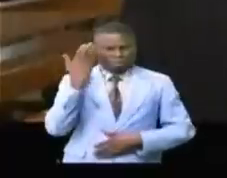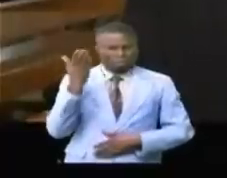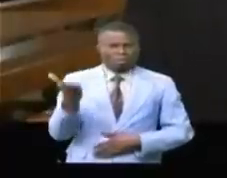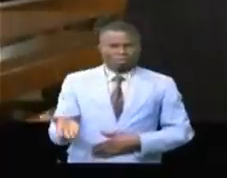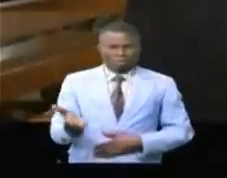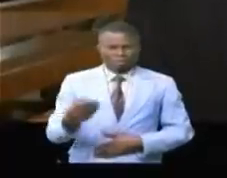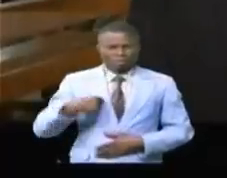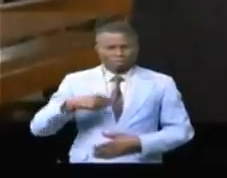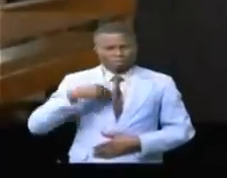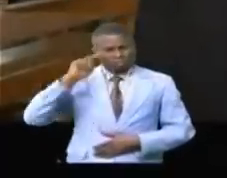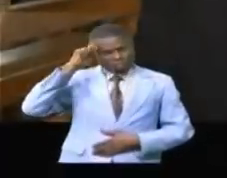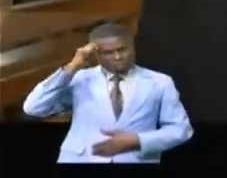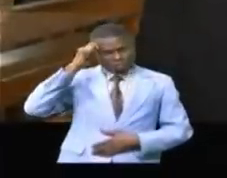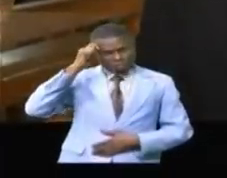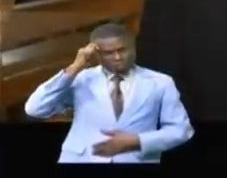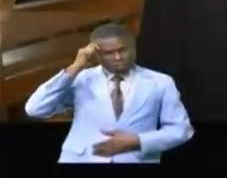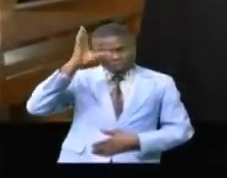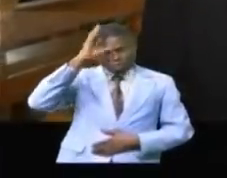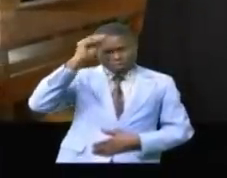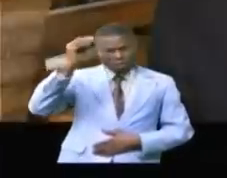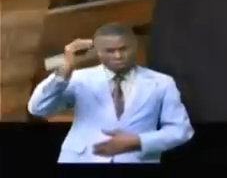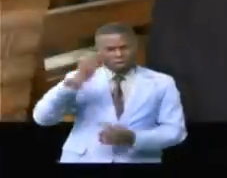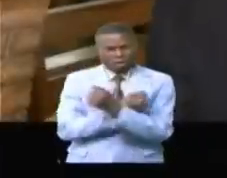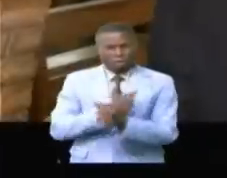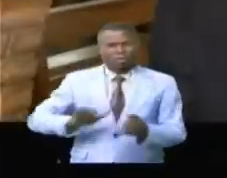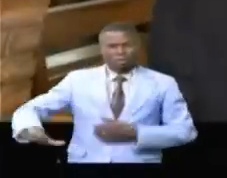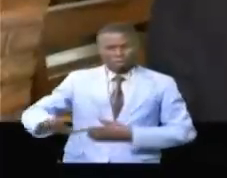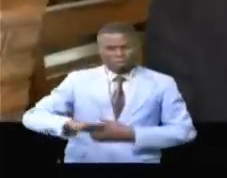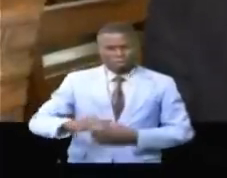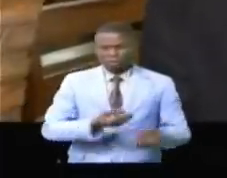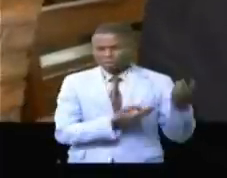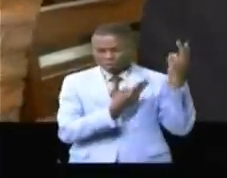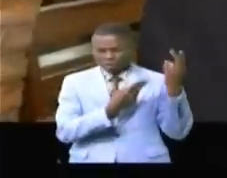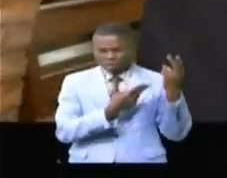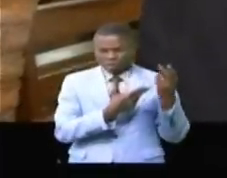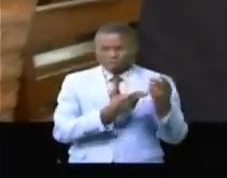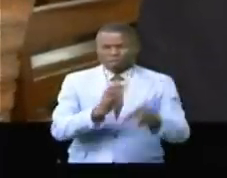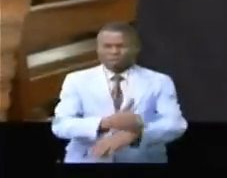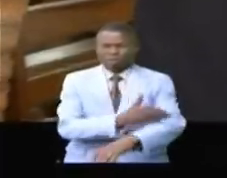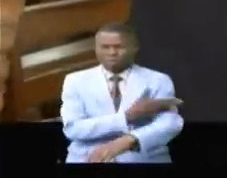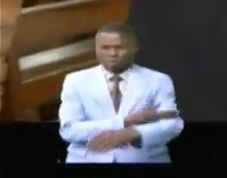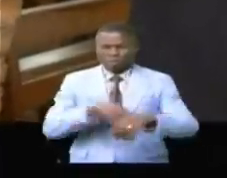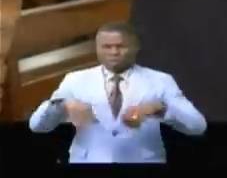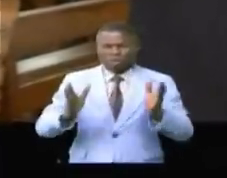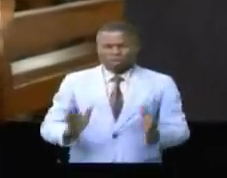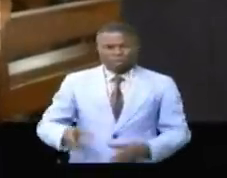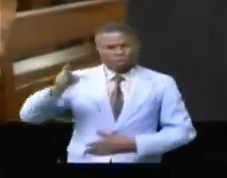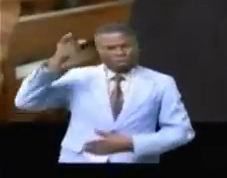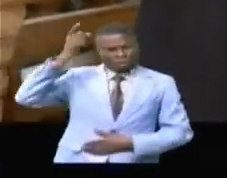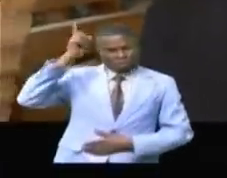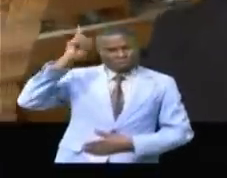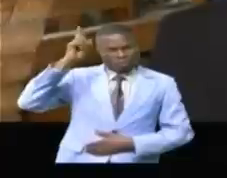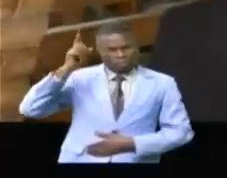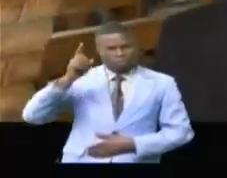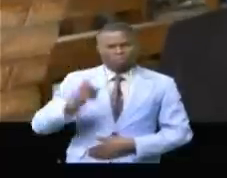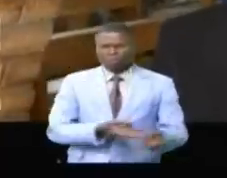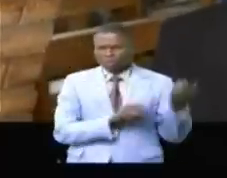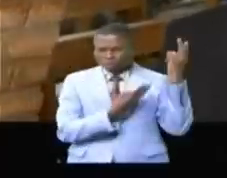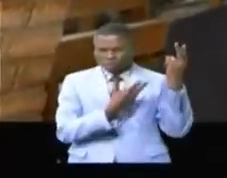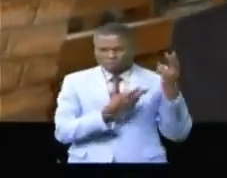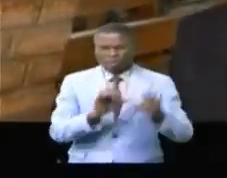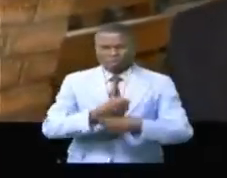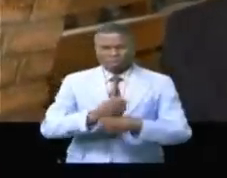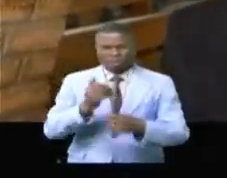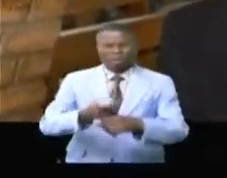Ce que nous gardons, c'est vraiment un homme qui aimait son pays, des valeurs de mettre en avant le Congolais de l'époque. Les valeurs de mettre